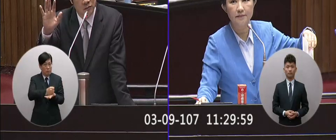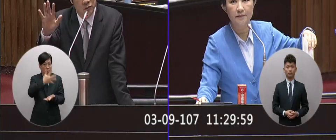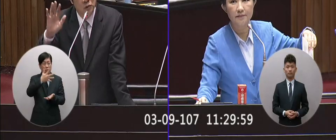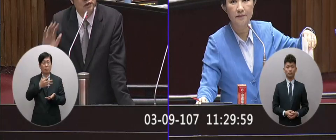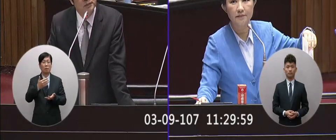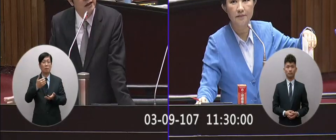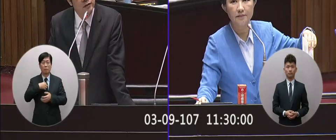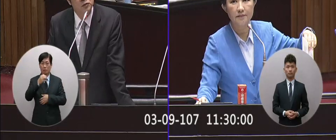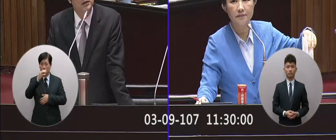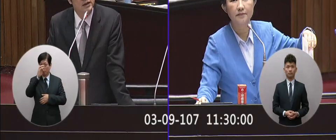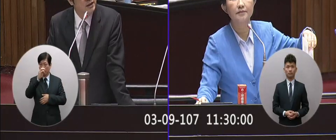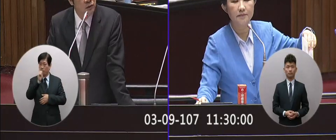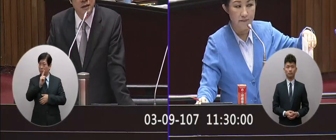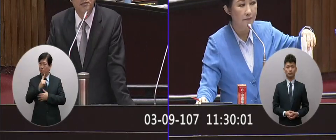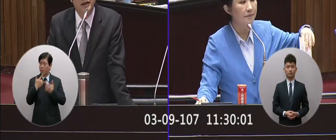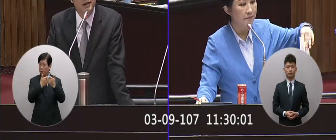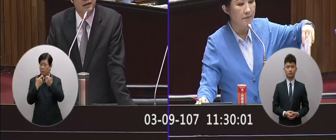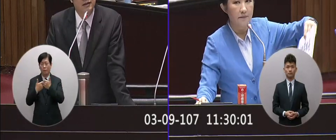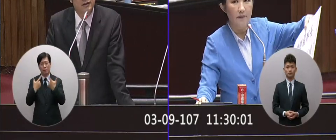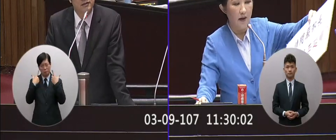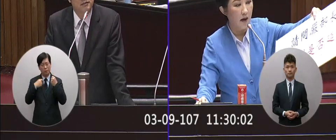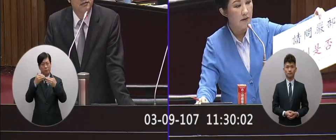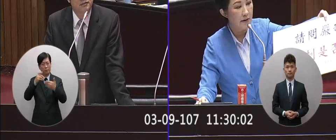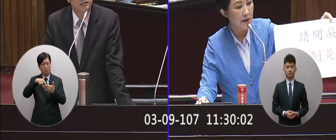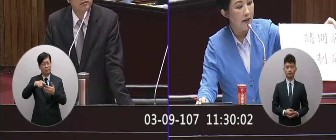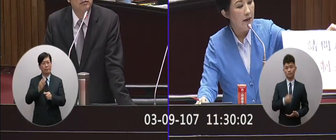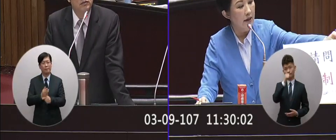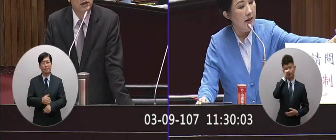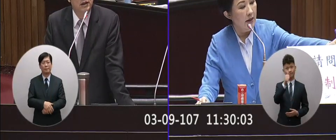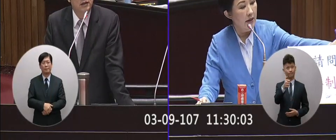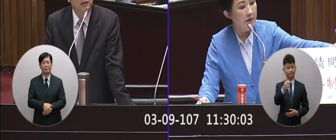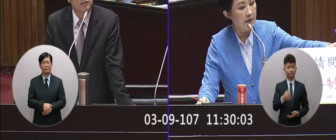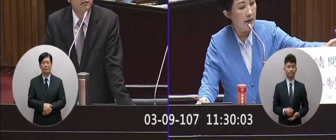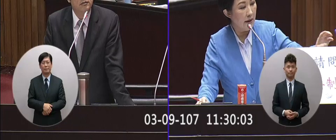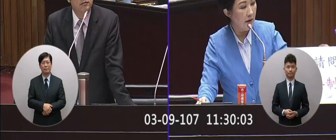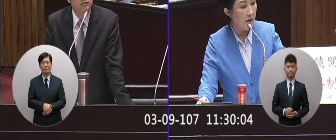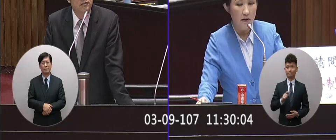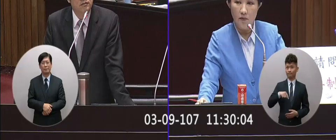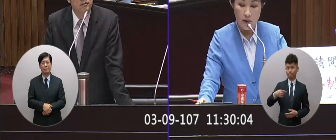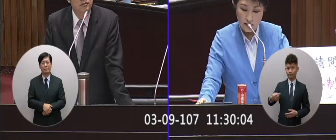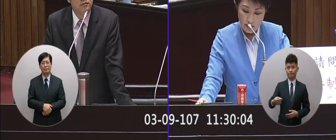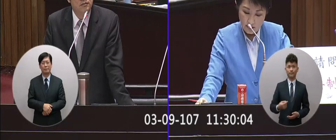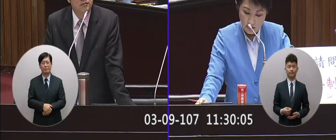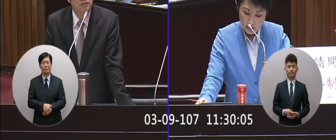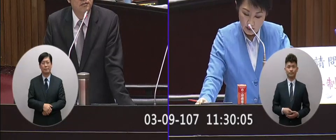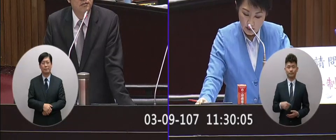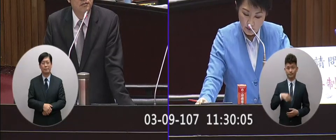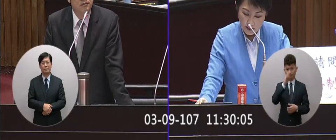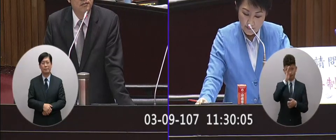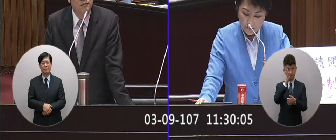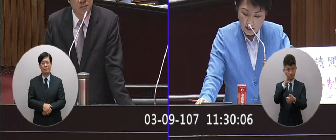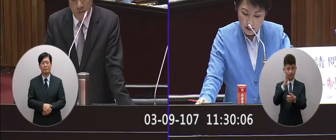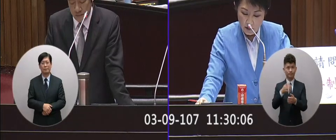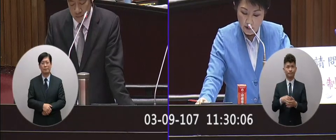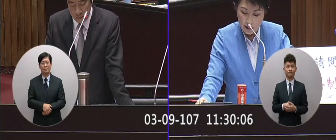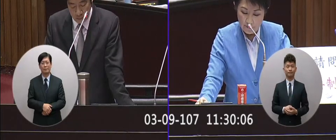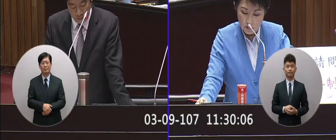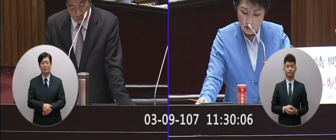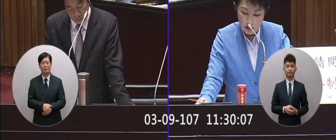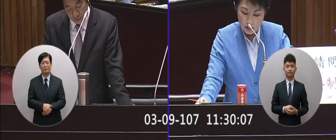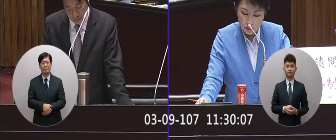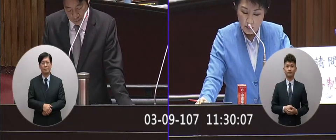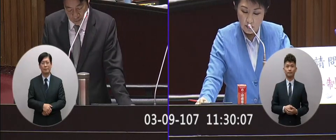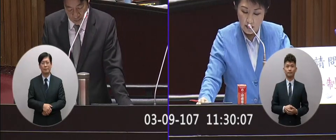要做什么样的努力？现在都还在盘点哈。 好，谢谢。接下来哈，我要请教那个院长，因